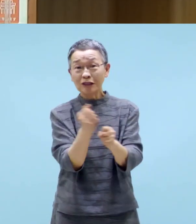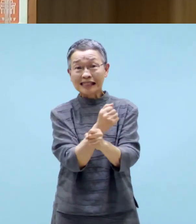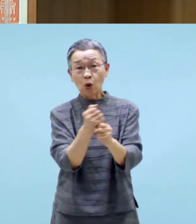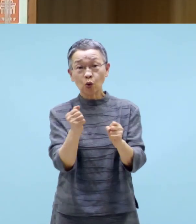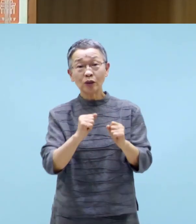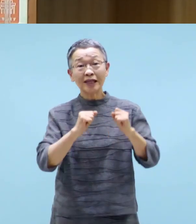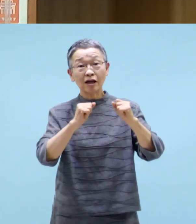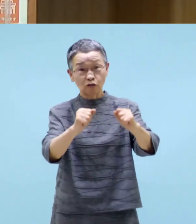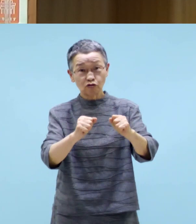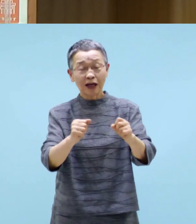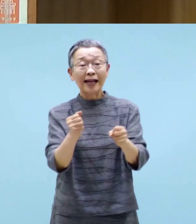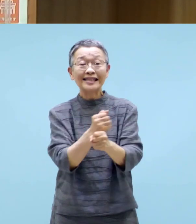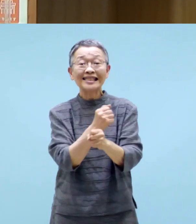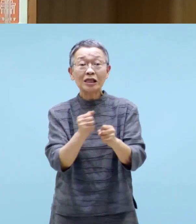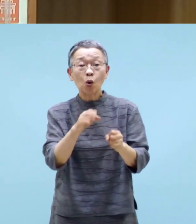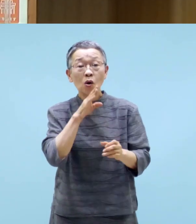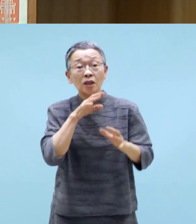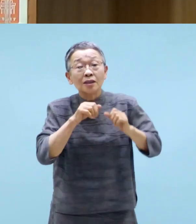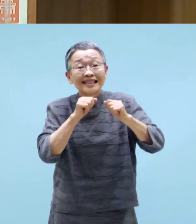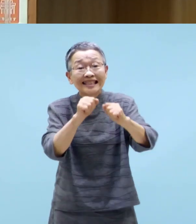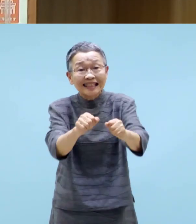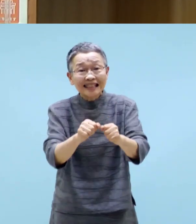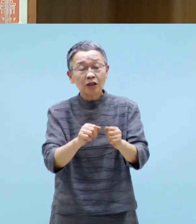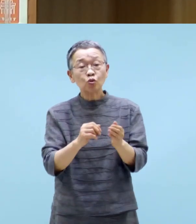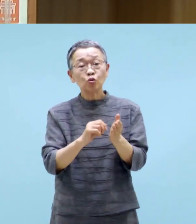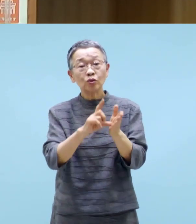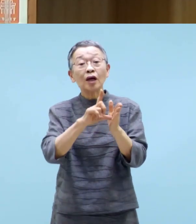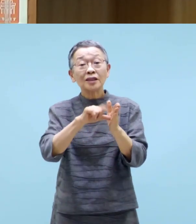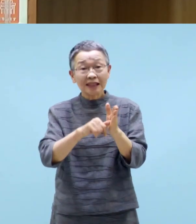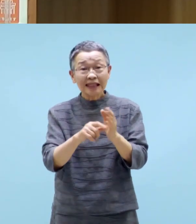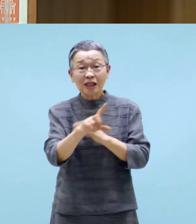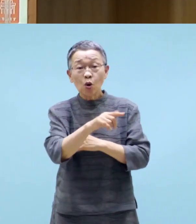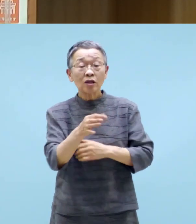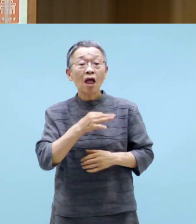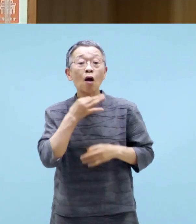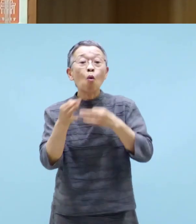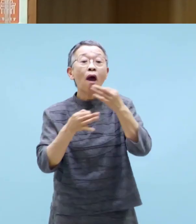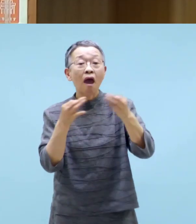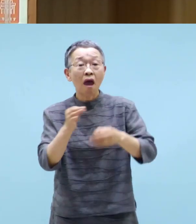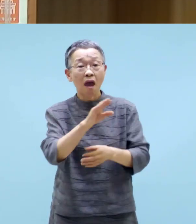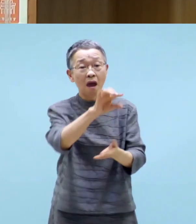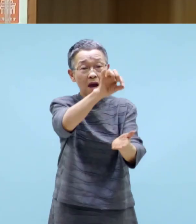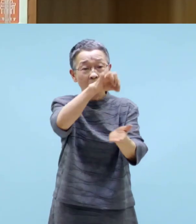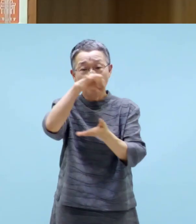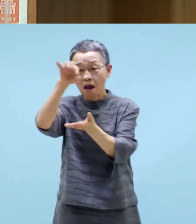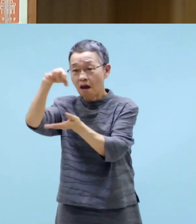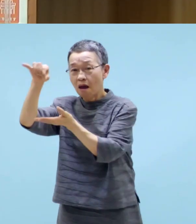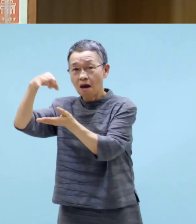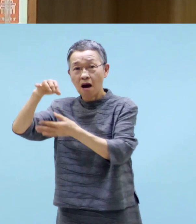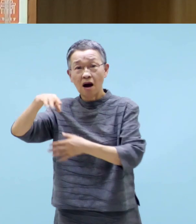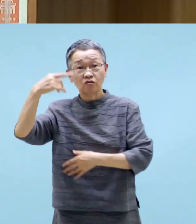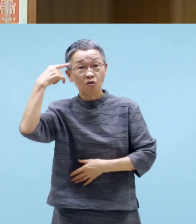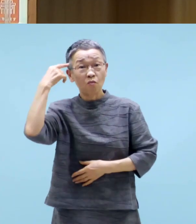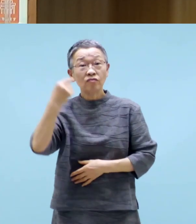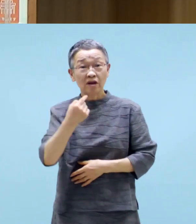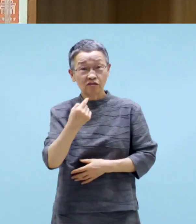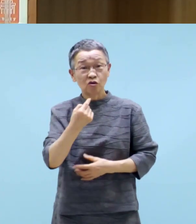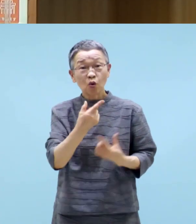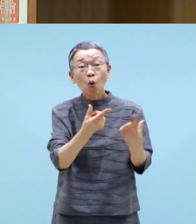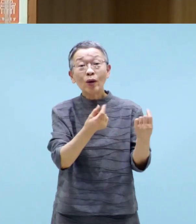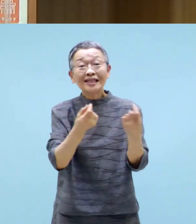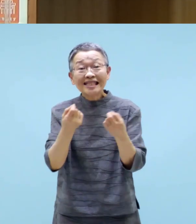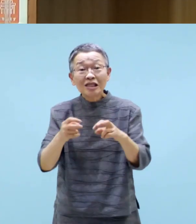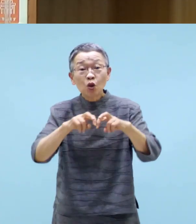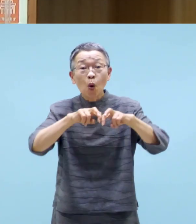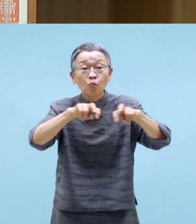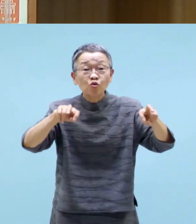事業実施にあってですね、いろんな声が皆さんから寄せられると思いますが、そういったものをしっかり分析をし